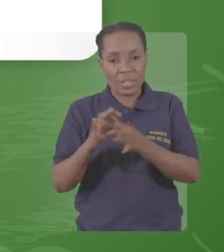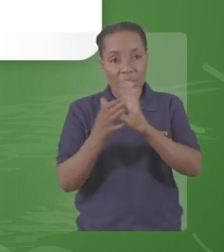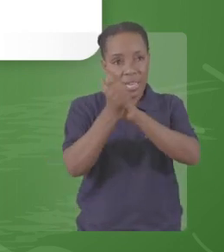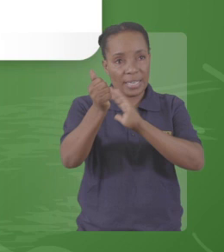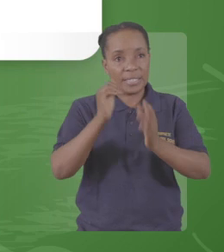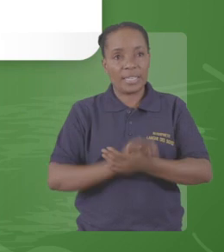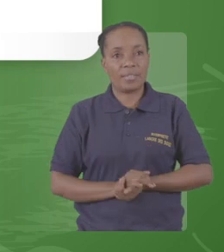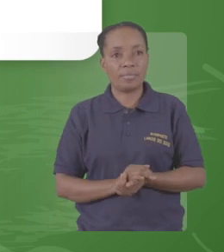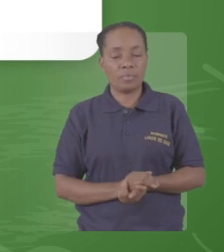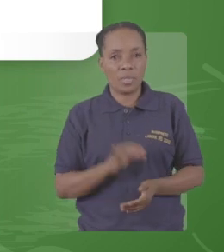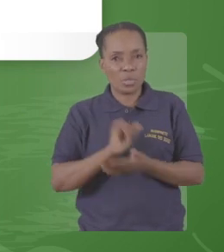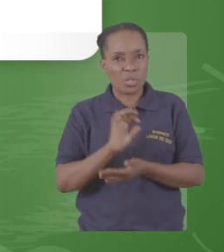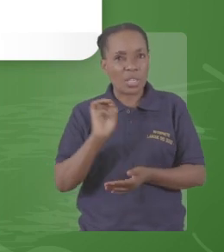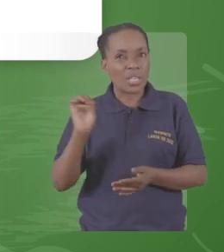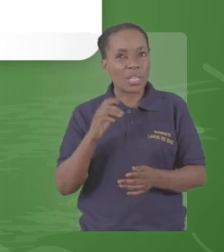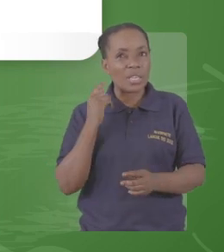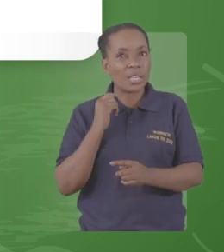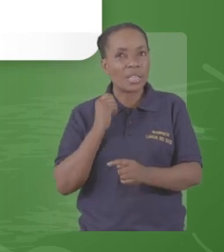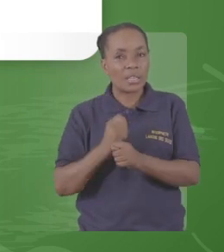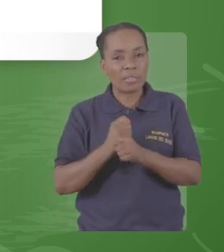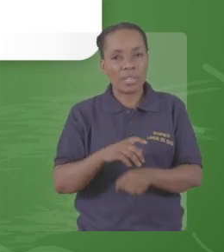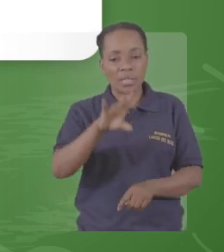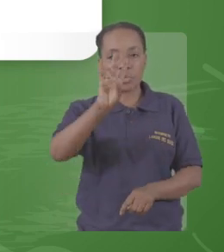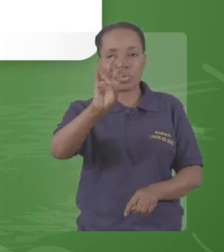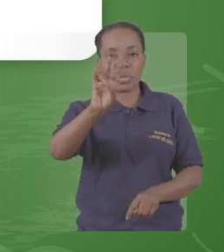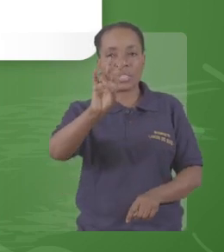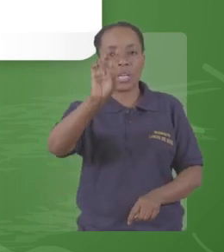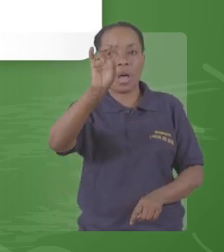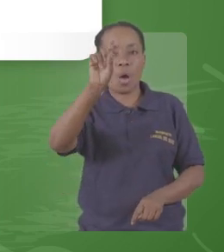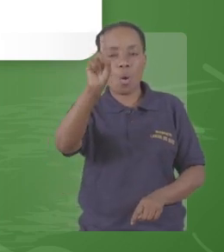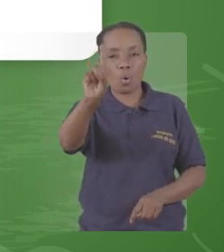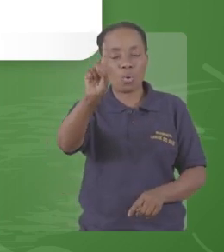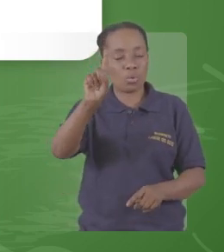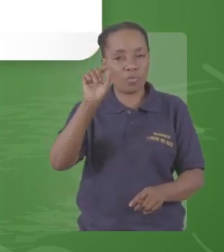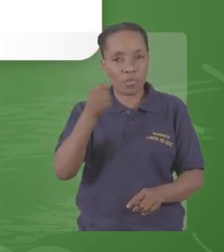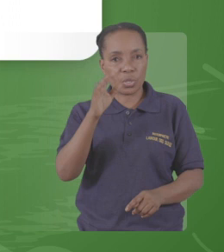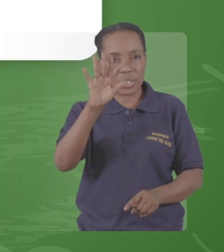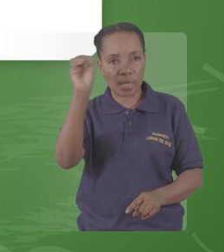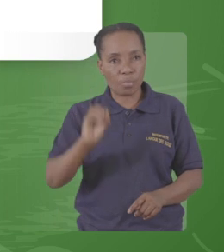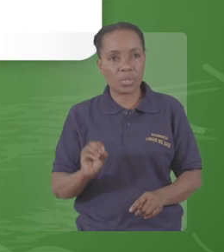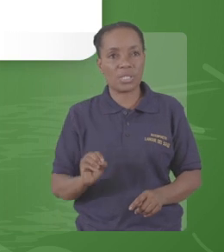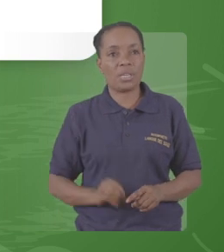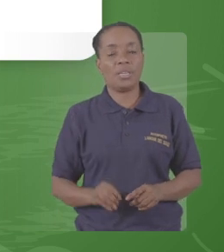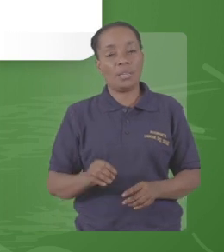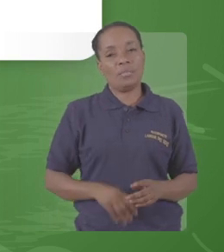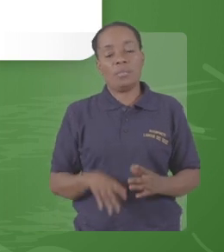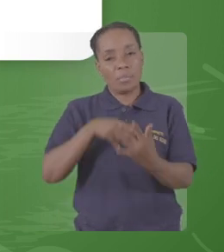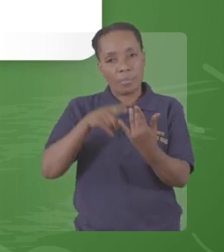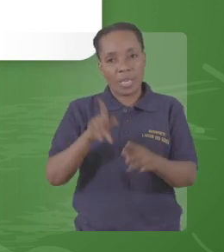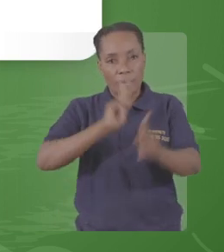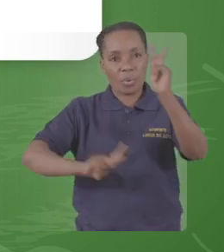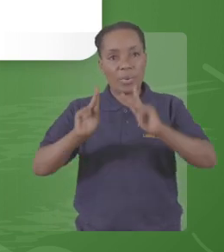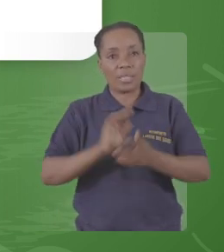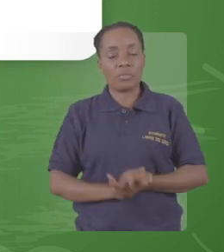71,5% de la population, estimation de 2016. Ce qui permet de disposer d'une